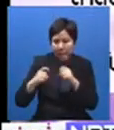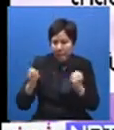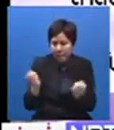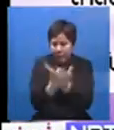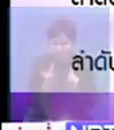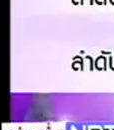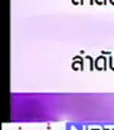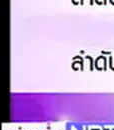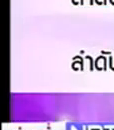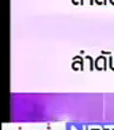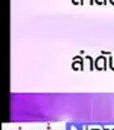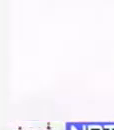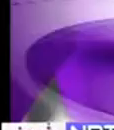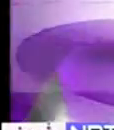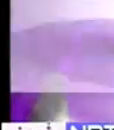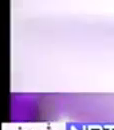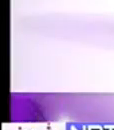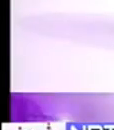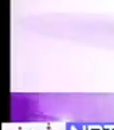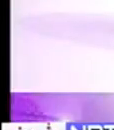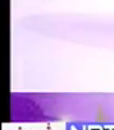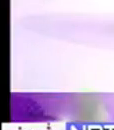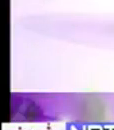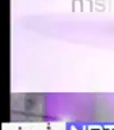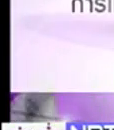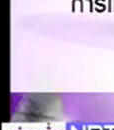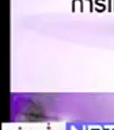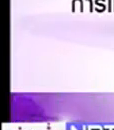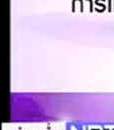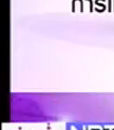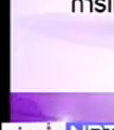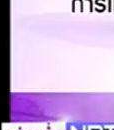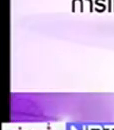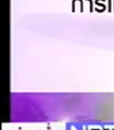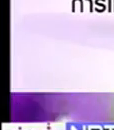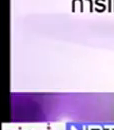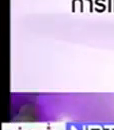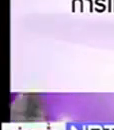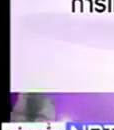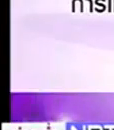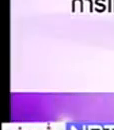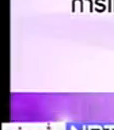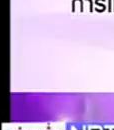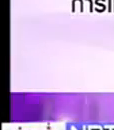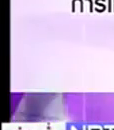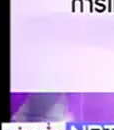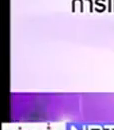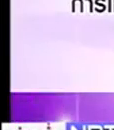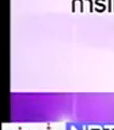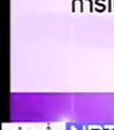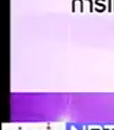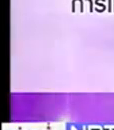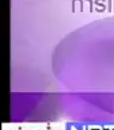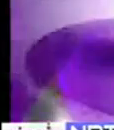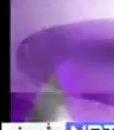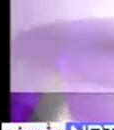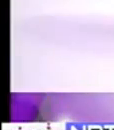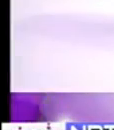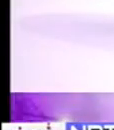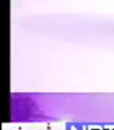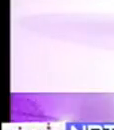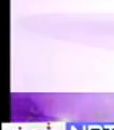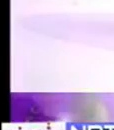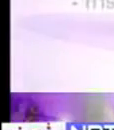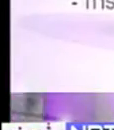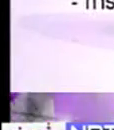การออกเอกสารสิทธิ์ต่างๆส่วนกระทรวงยุติธรรมที่มีเรื่องร้องเรียนถึง42เรื่องซึ่งส่วนใหญ่เป็นปัญหาการไม่ได้รับความเป็นธ